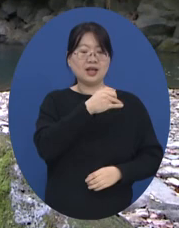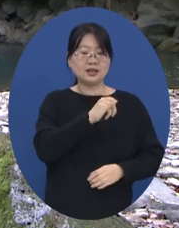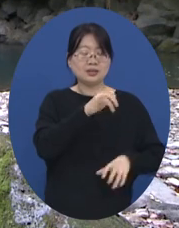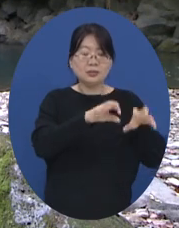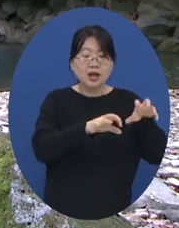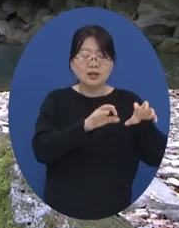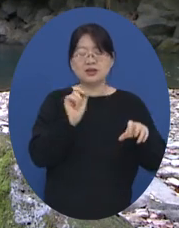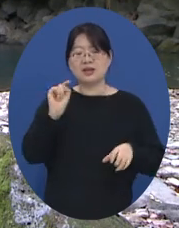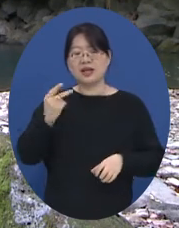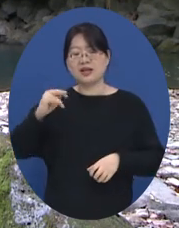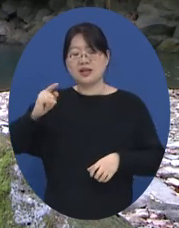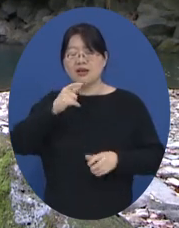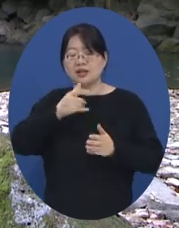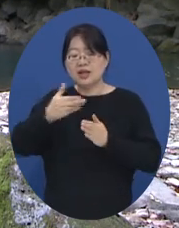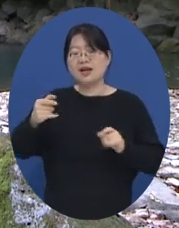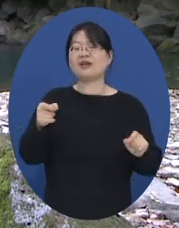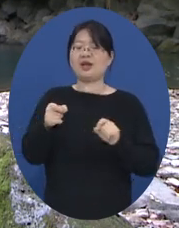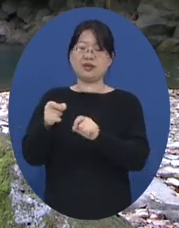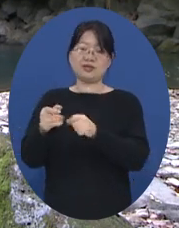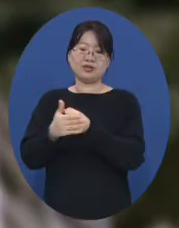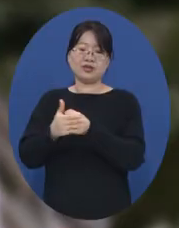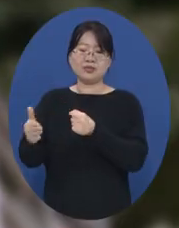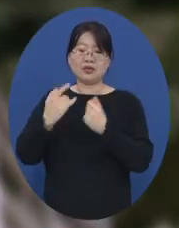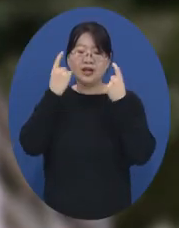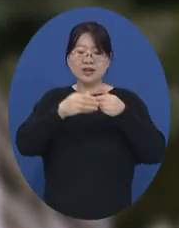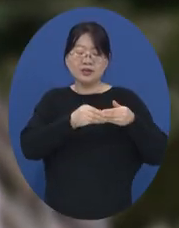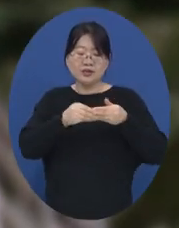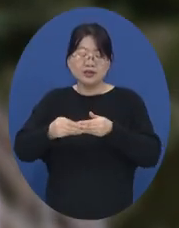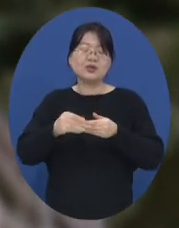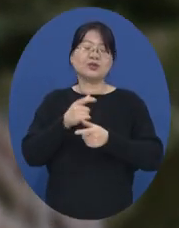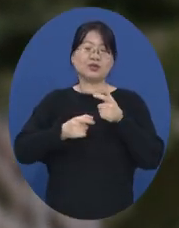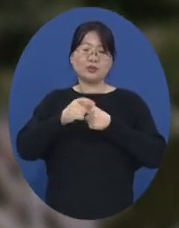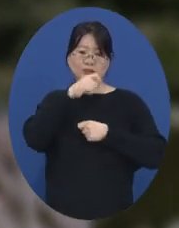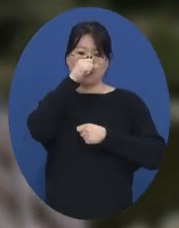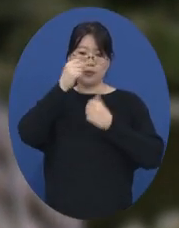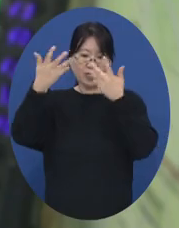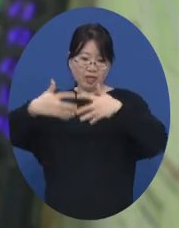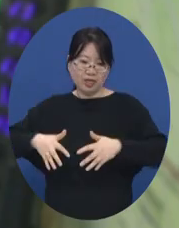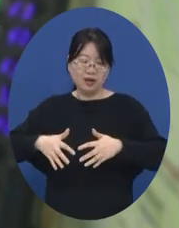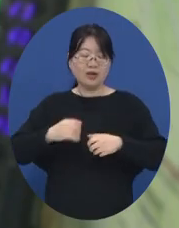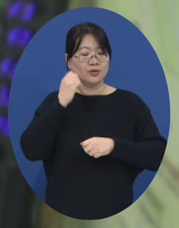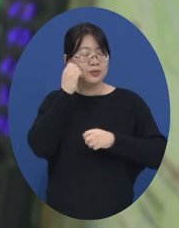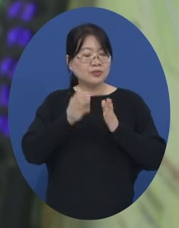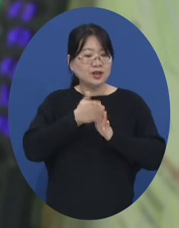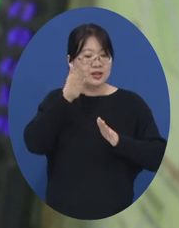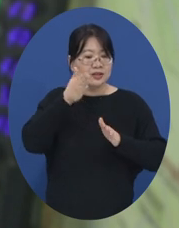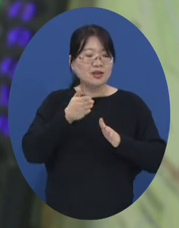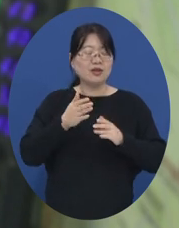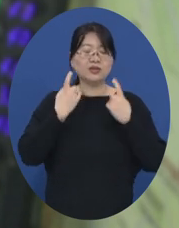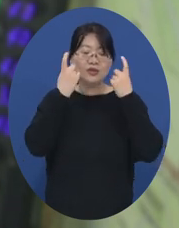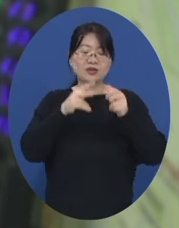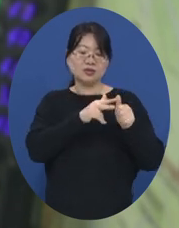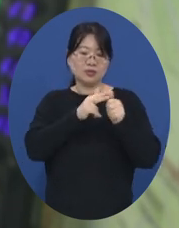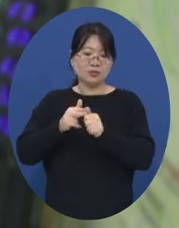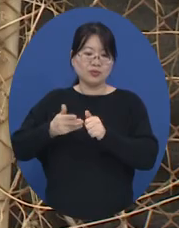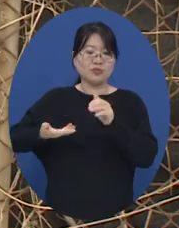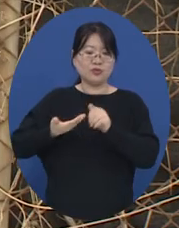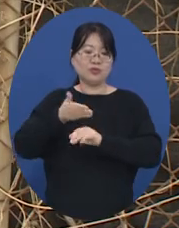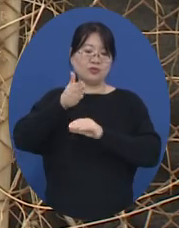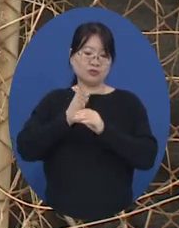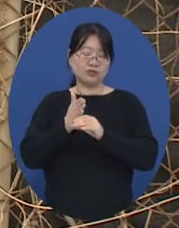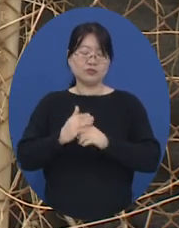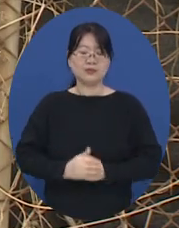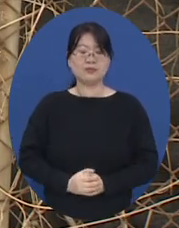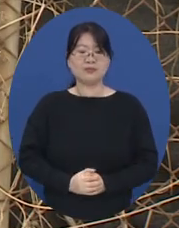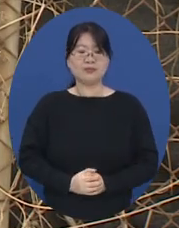관광객을 끌기 에도 좋은 조건입니다 관광객들에게 숙박시설이 나 여행정보 등을 제공할 계획